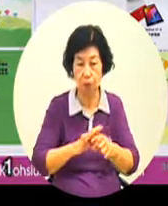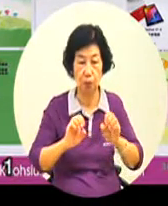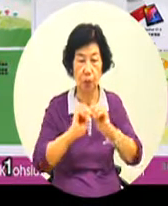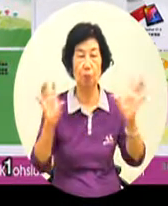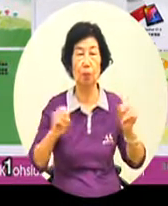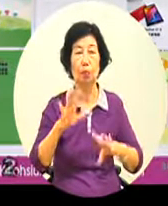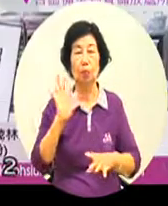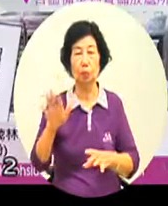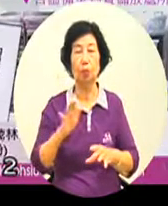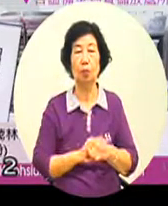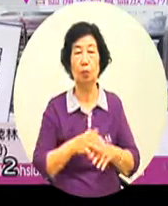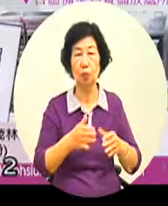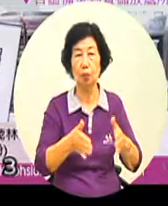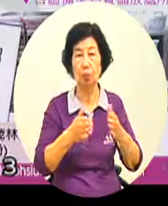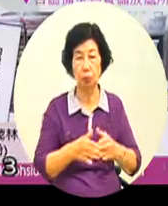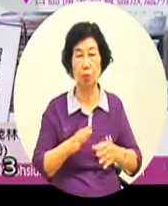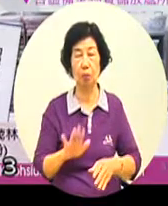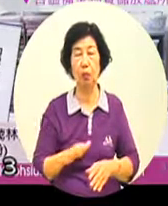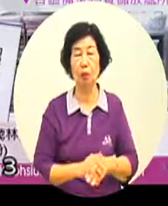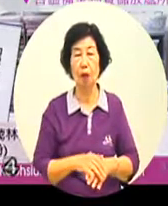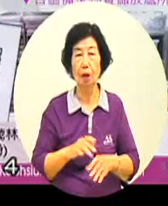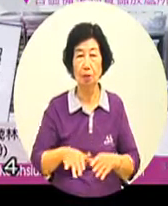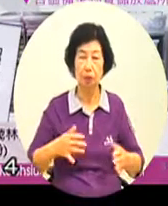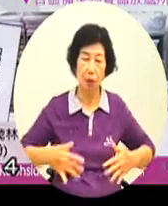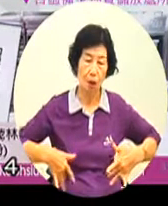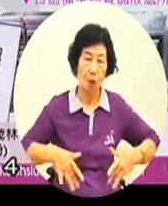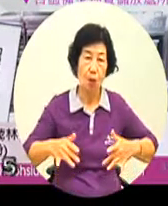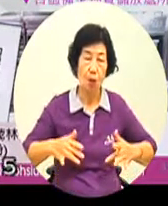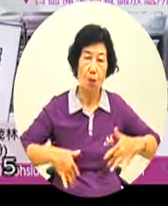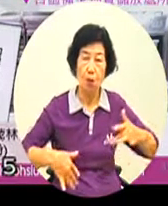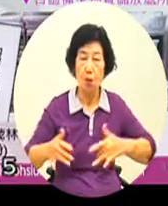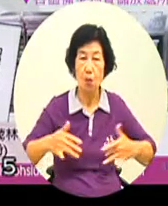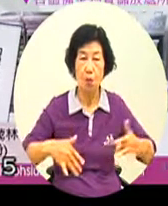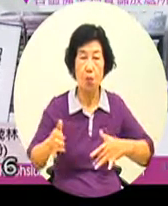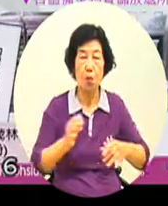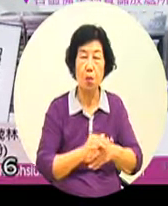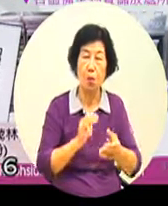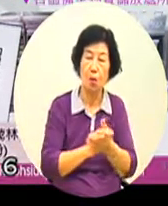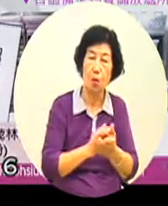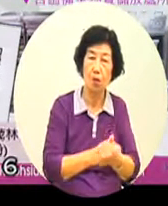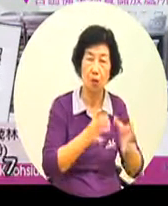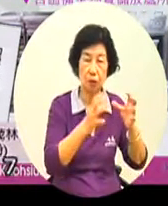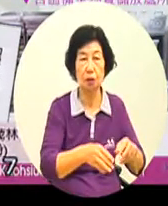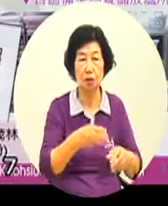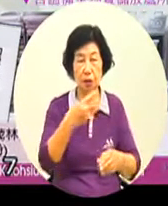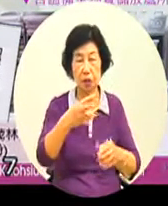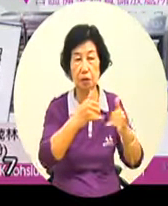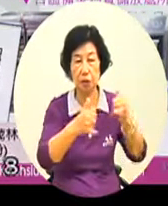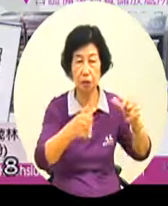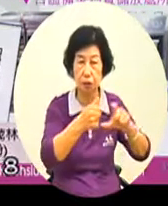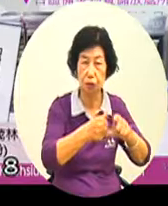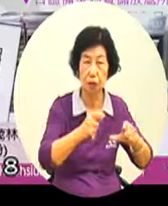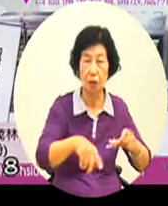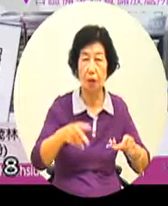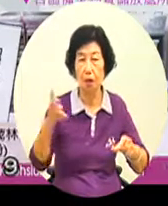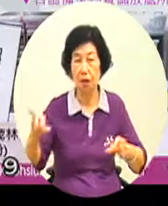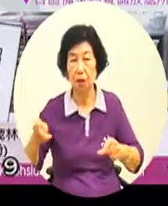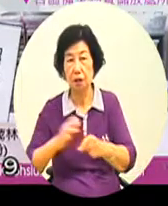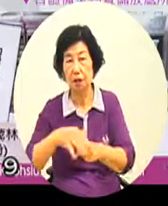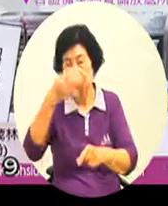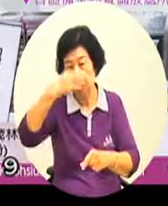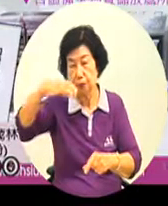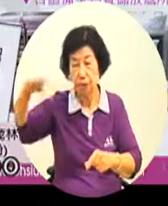点。那街友服务，我们目前有两个，一个在三民，一个在凤山。好，那我们救助科还有一个非常重要的